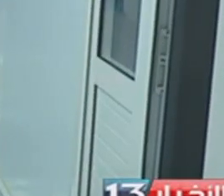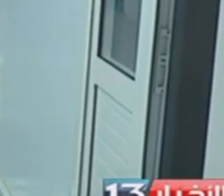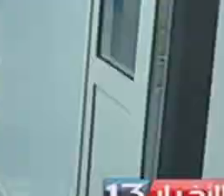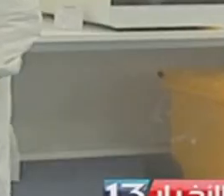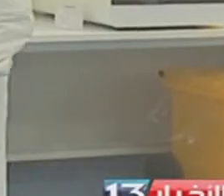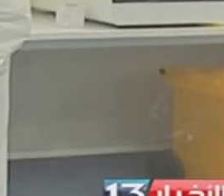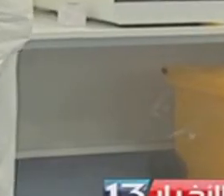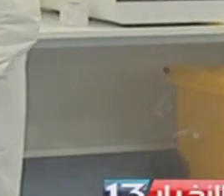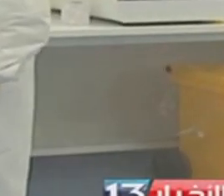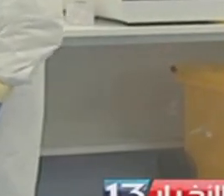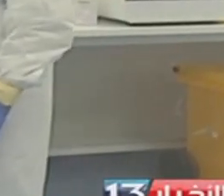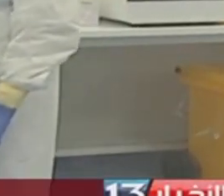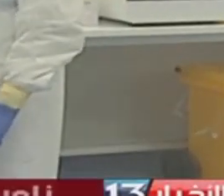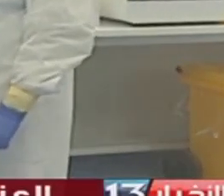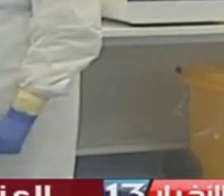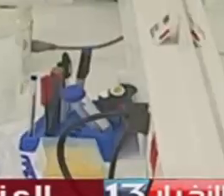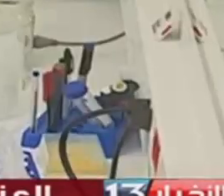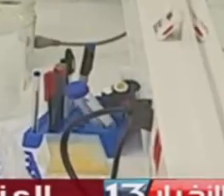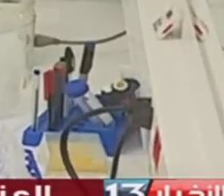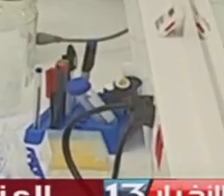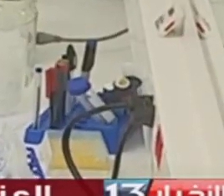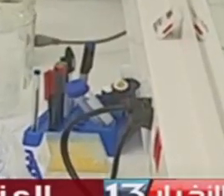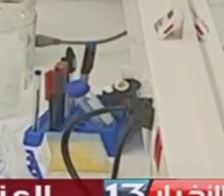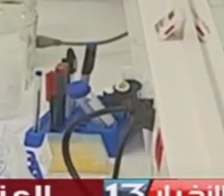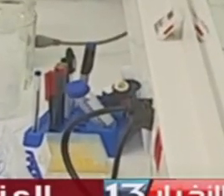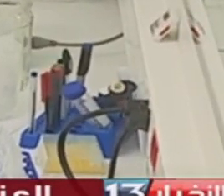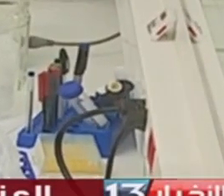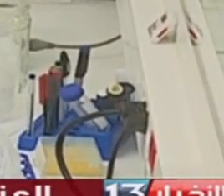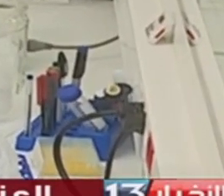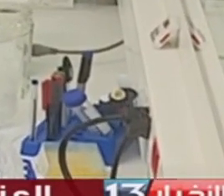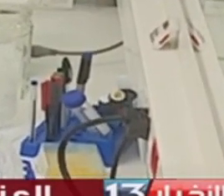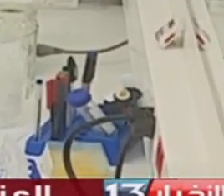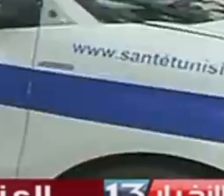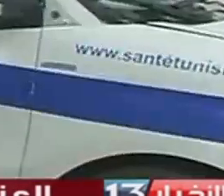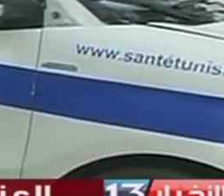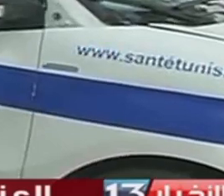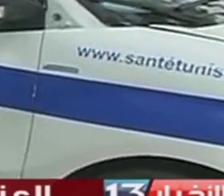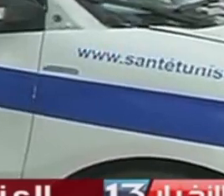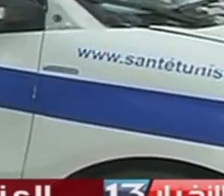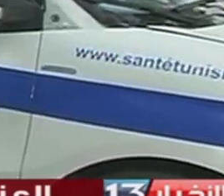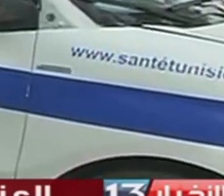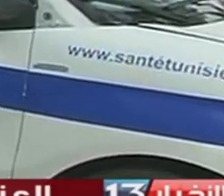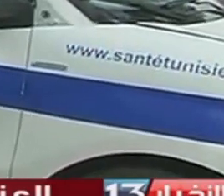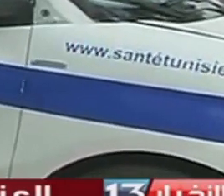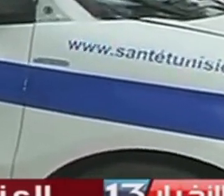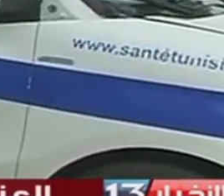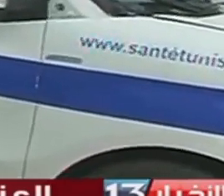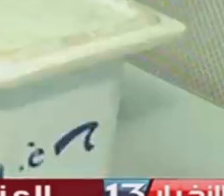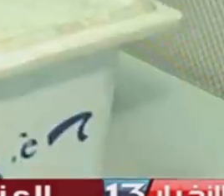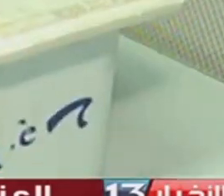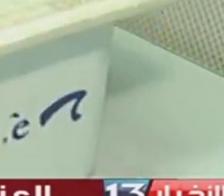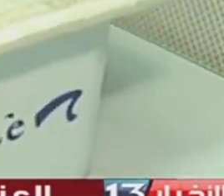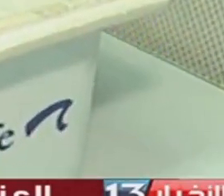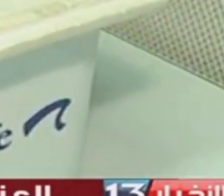ارتفاع عدد الوثائقي تسعه عشر الى مائه وخمسه وثلاثين وثلاثه بعد تسجيل ست وفيات جديده واحصاء خمس مائه